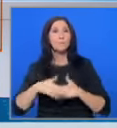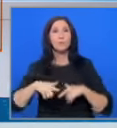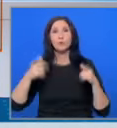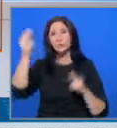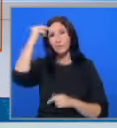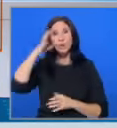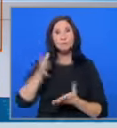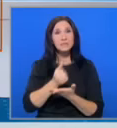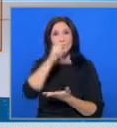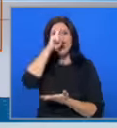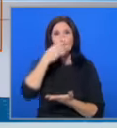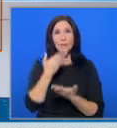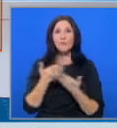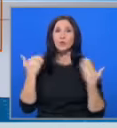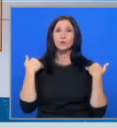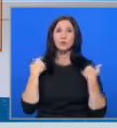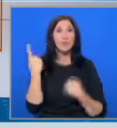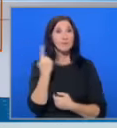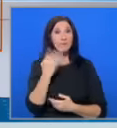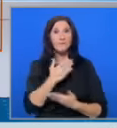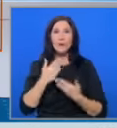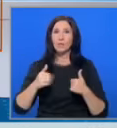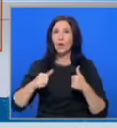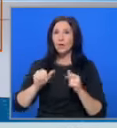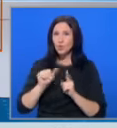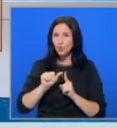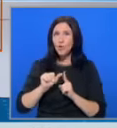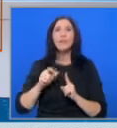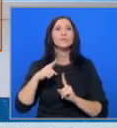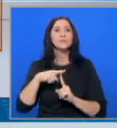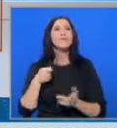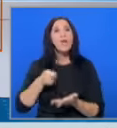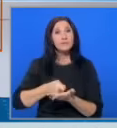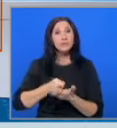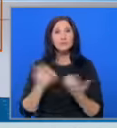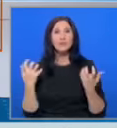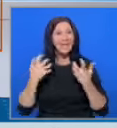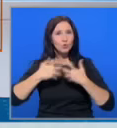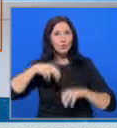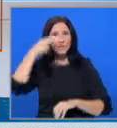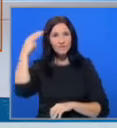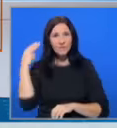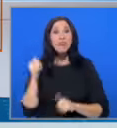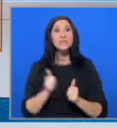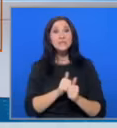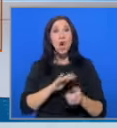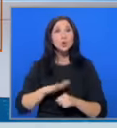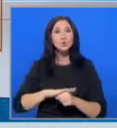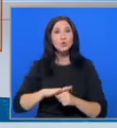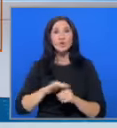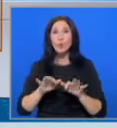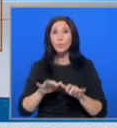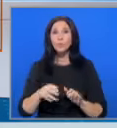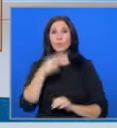София обявиха кандидатурата му първи още в края на юни. Терзиев е инвеститор в технологични компании и съосновател на